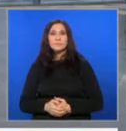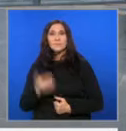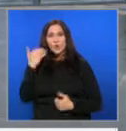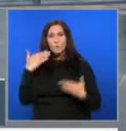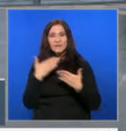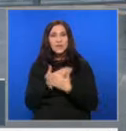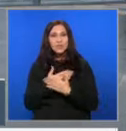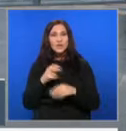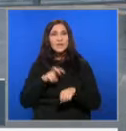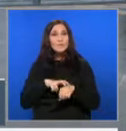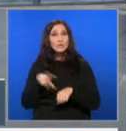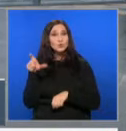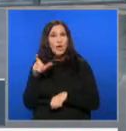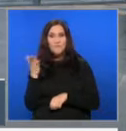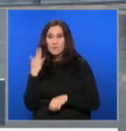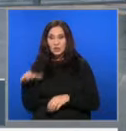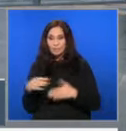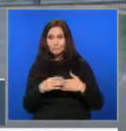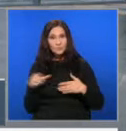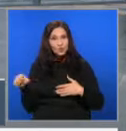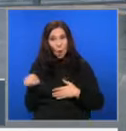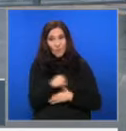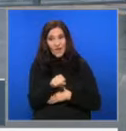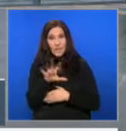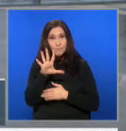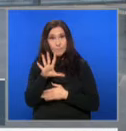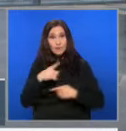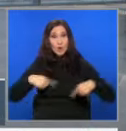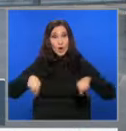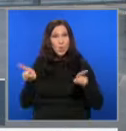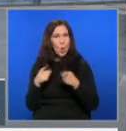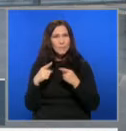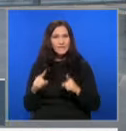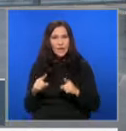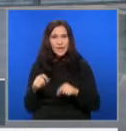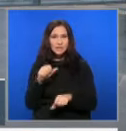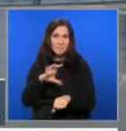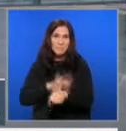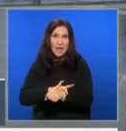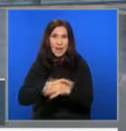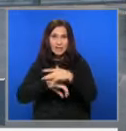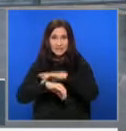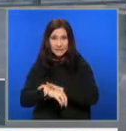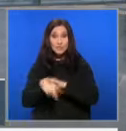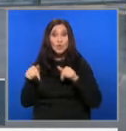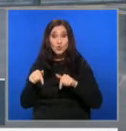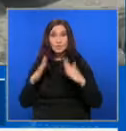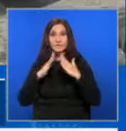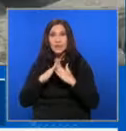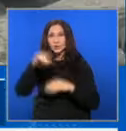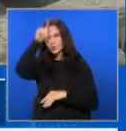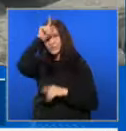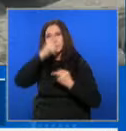Добър вечер. Димитър Стоянов беше доведен от 5-то районно управление с белезници тук в сградата на